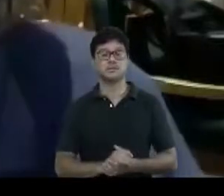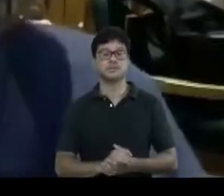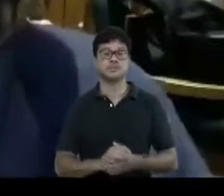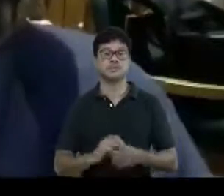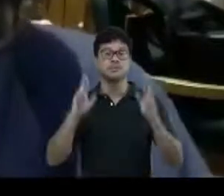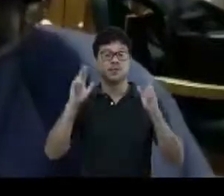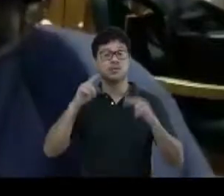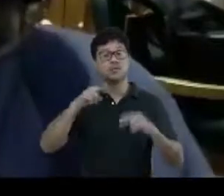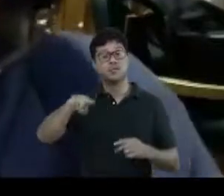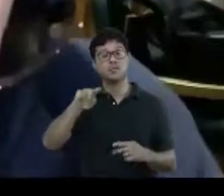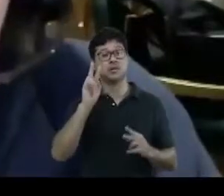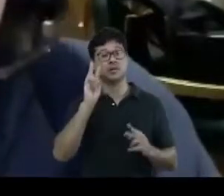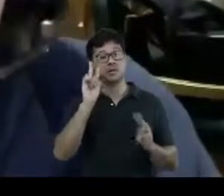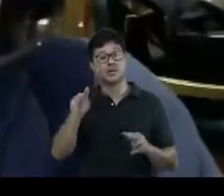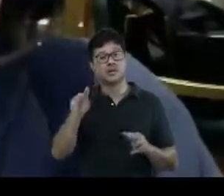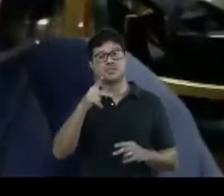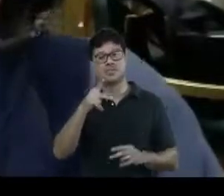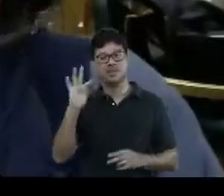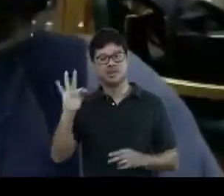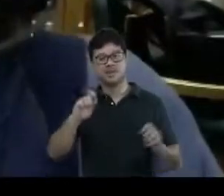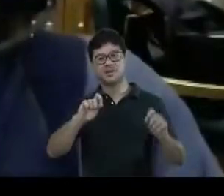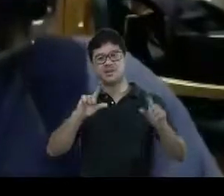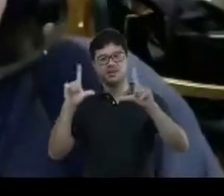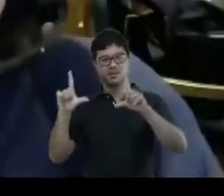ganz gut anfangen.